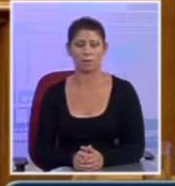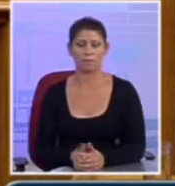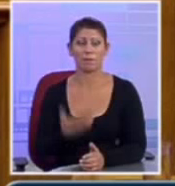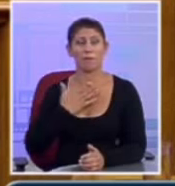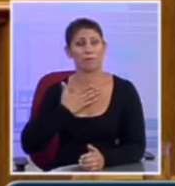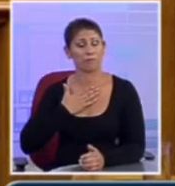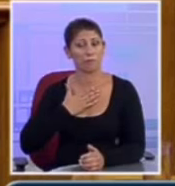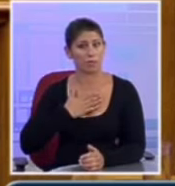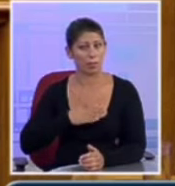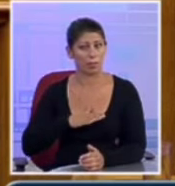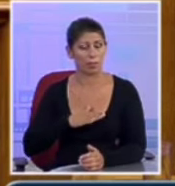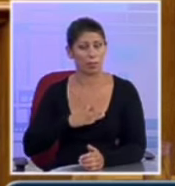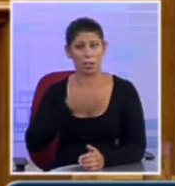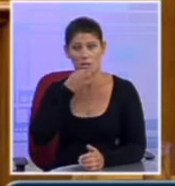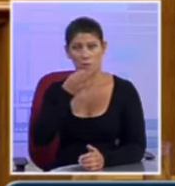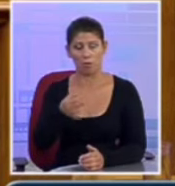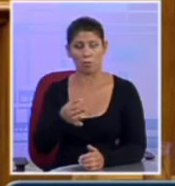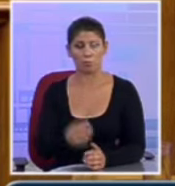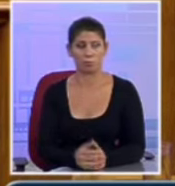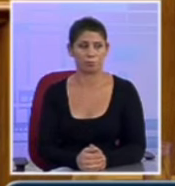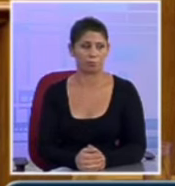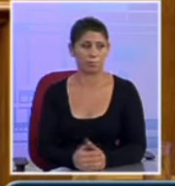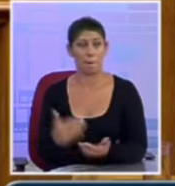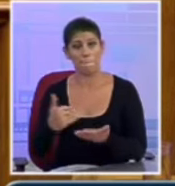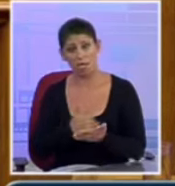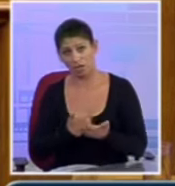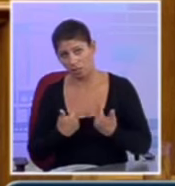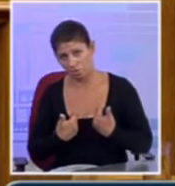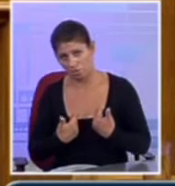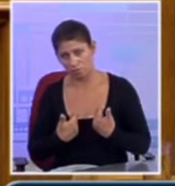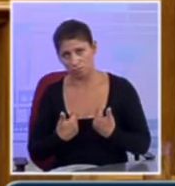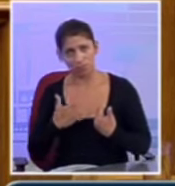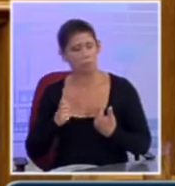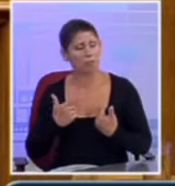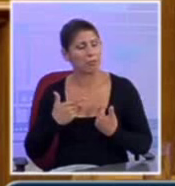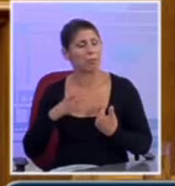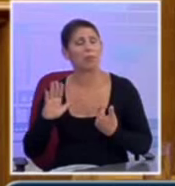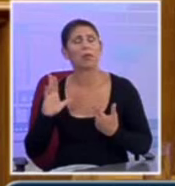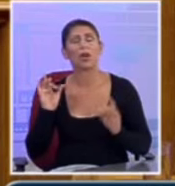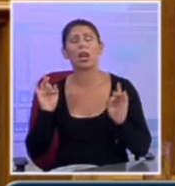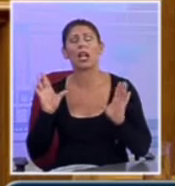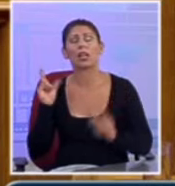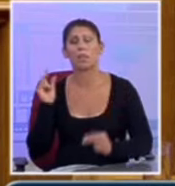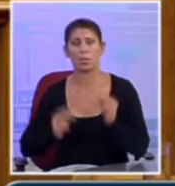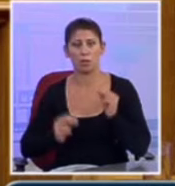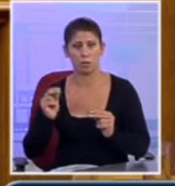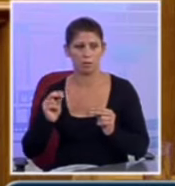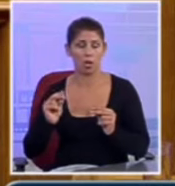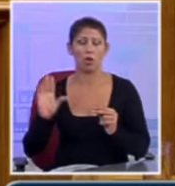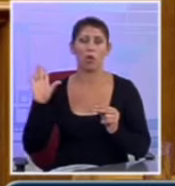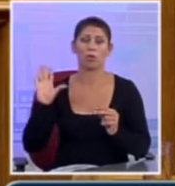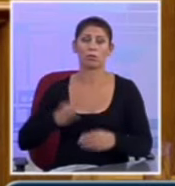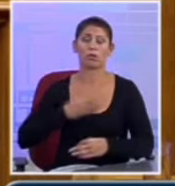να πω ότι με αδίκησε. Εγώ δεν έχω κανένα πρόβλημα ούτε με τον